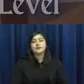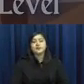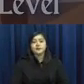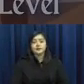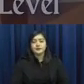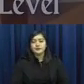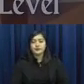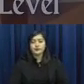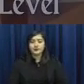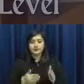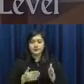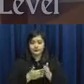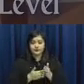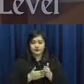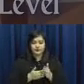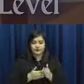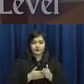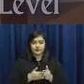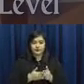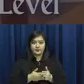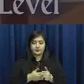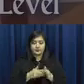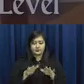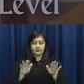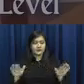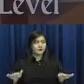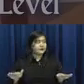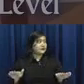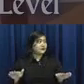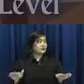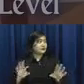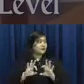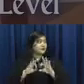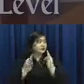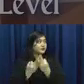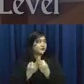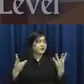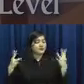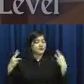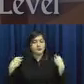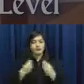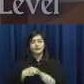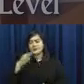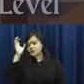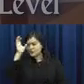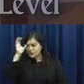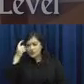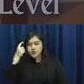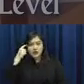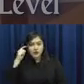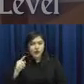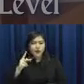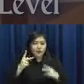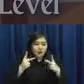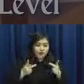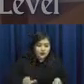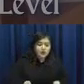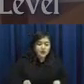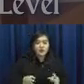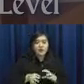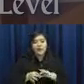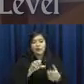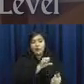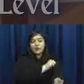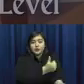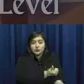eh. Yun. Hinahanap yung presence of authority in the home. Yun. Ulitin ko, that's it. Hinahanap ng